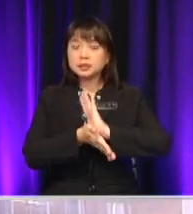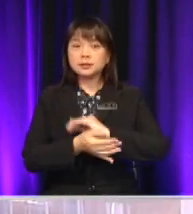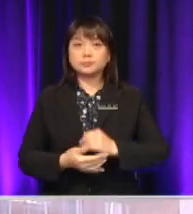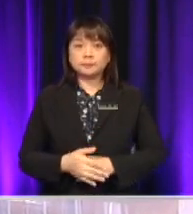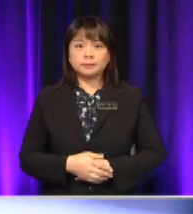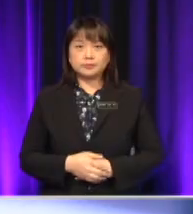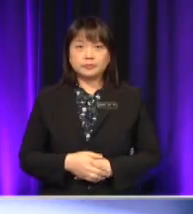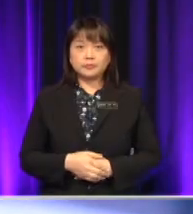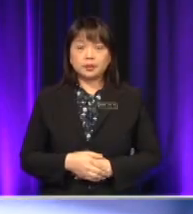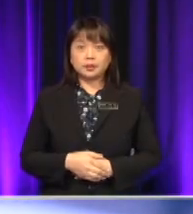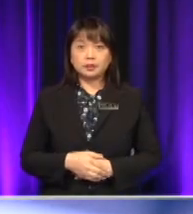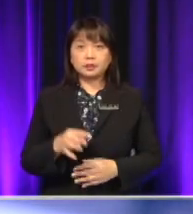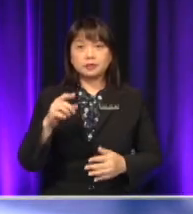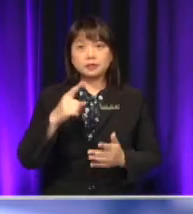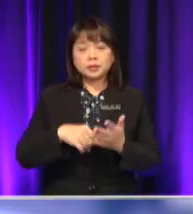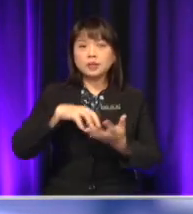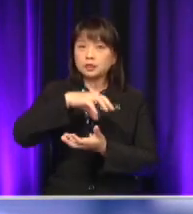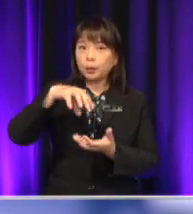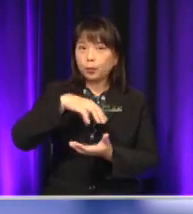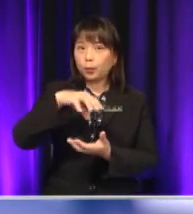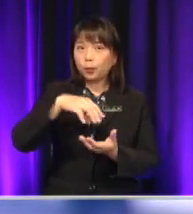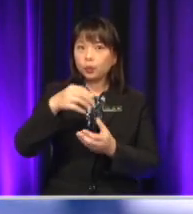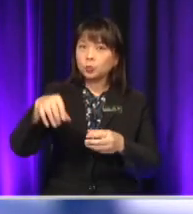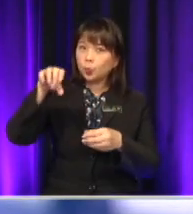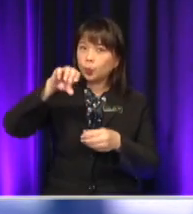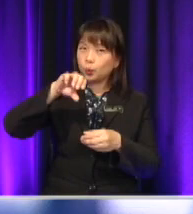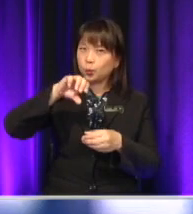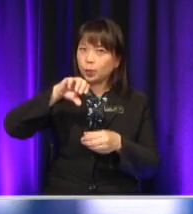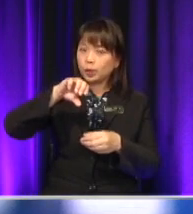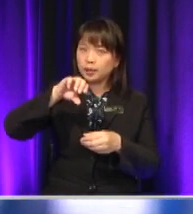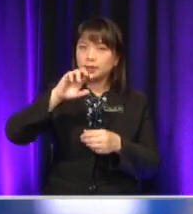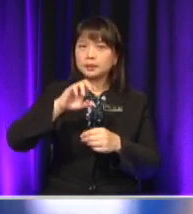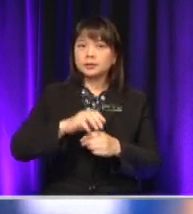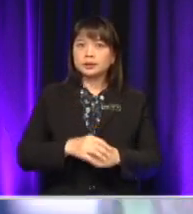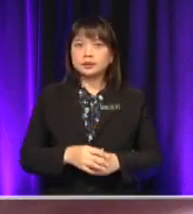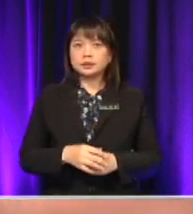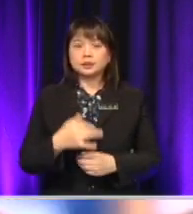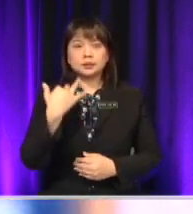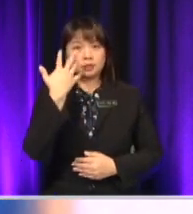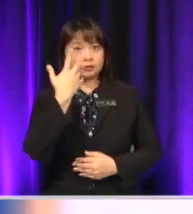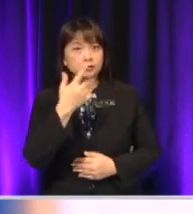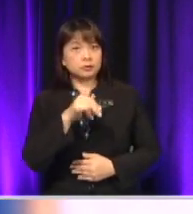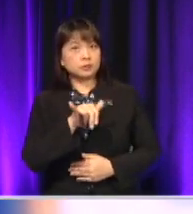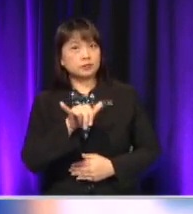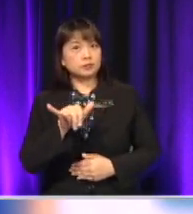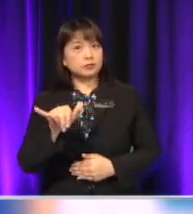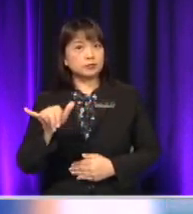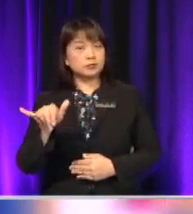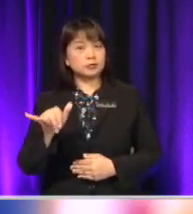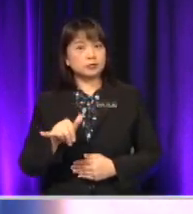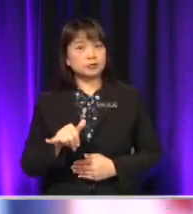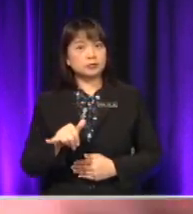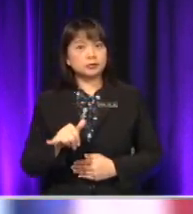Tengok apa jadi kalau saya campur di sini. Tengok. Cantiknya.